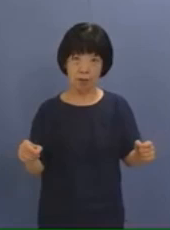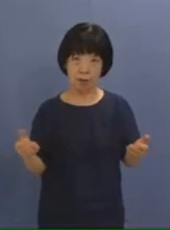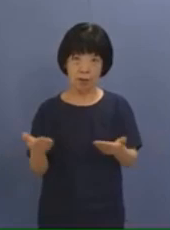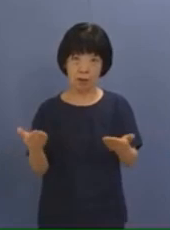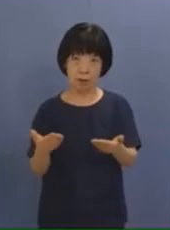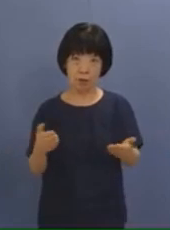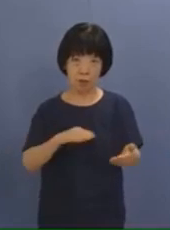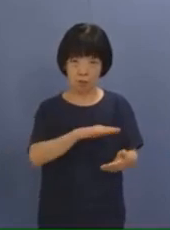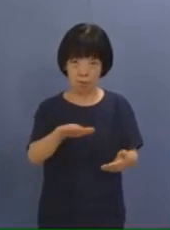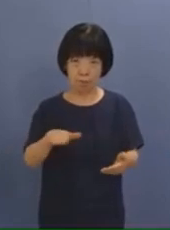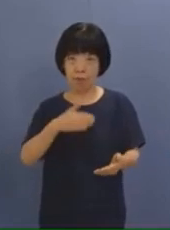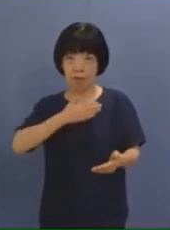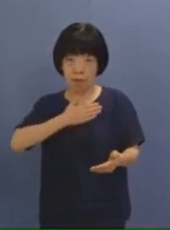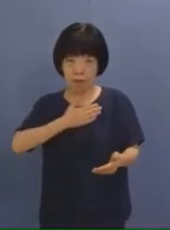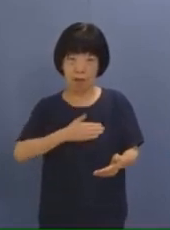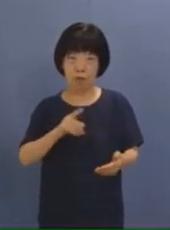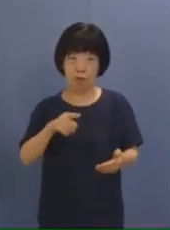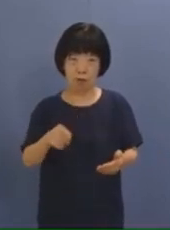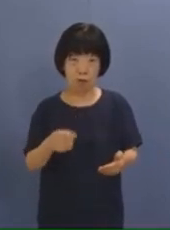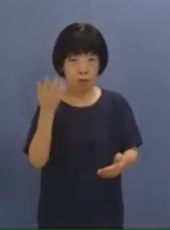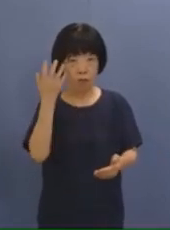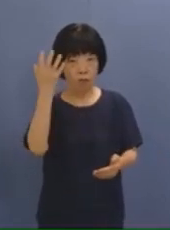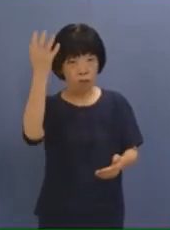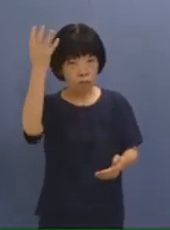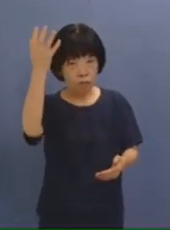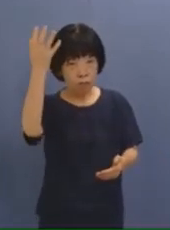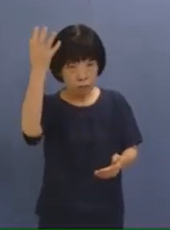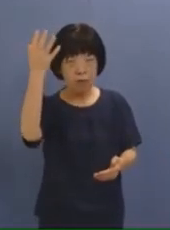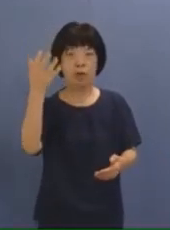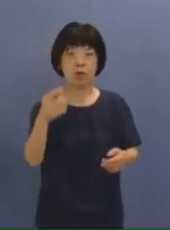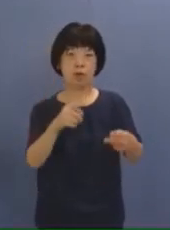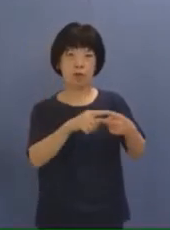がもしかしたらその文書を作成した可能